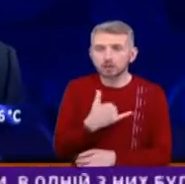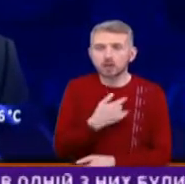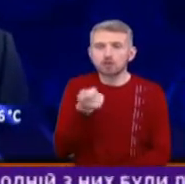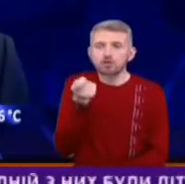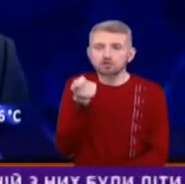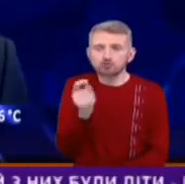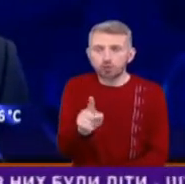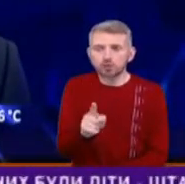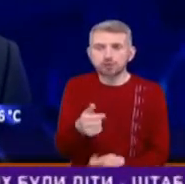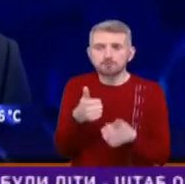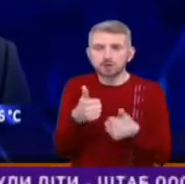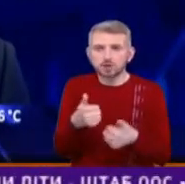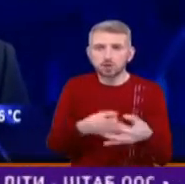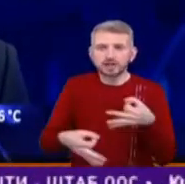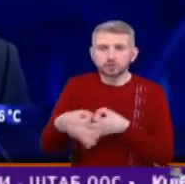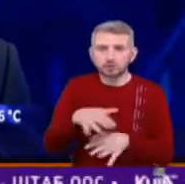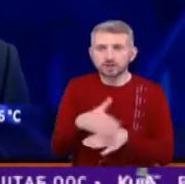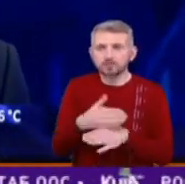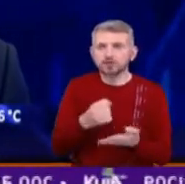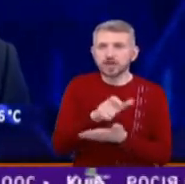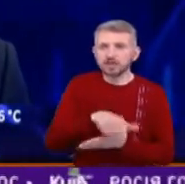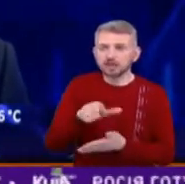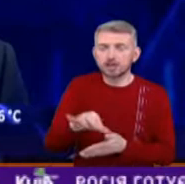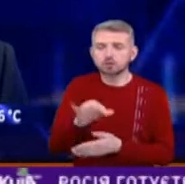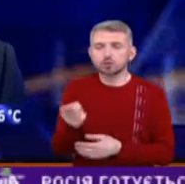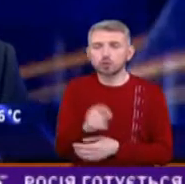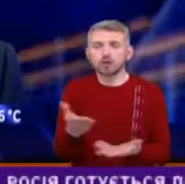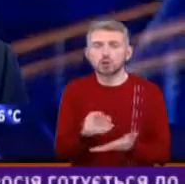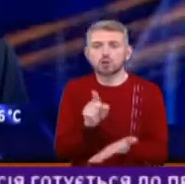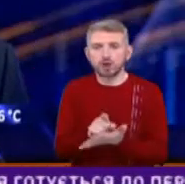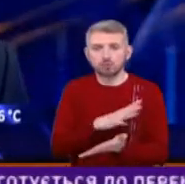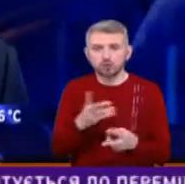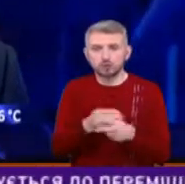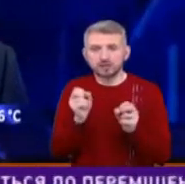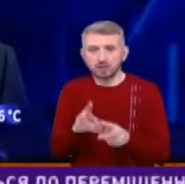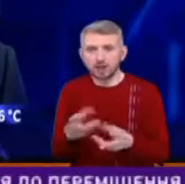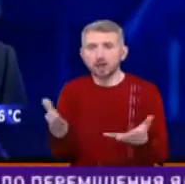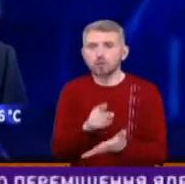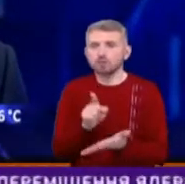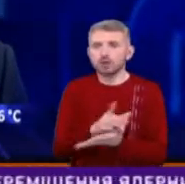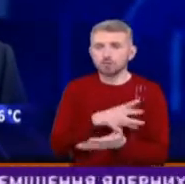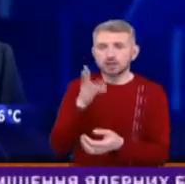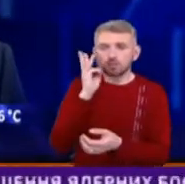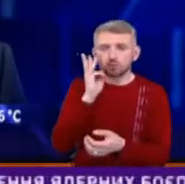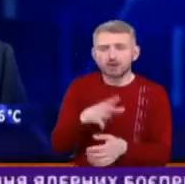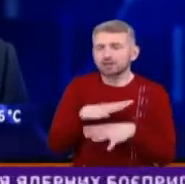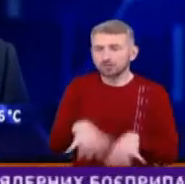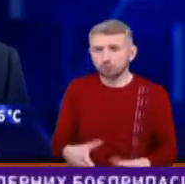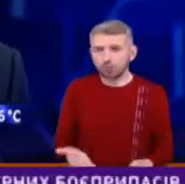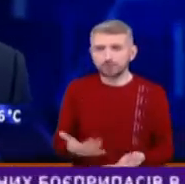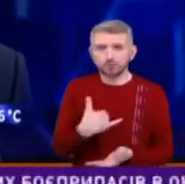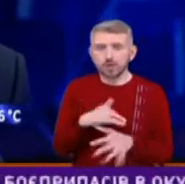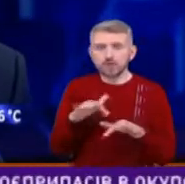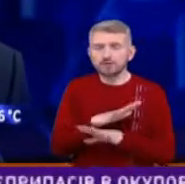жодної плідної дискусії між кандидатами щодо того, якою має бути безпека, якою має бути дипломатія, не відбулося. У нас